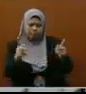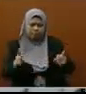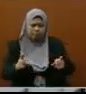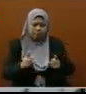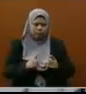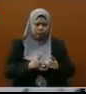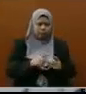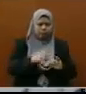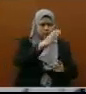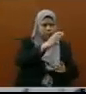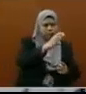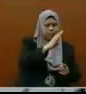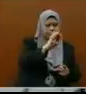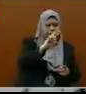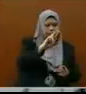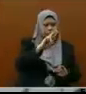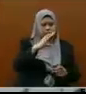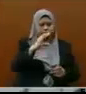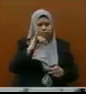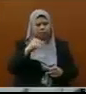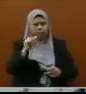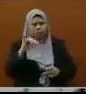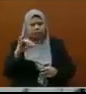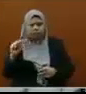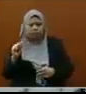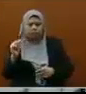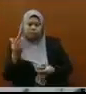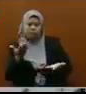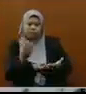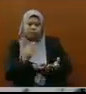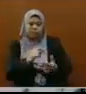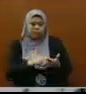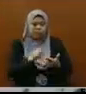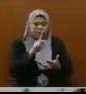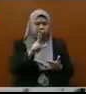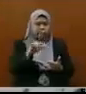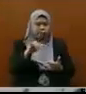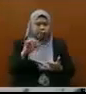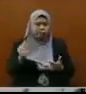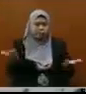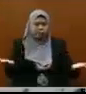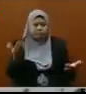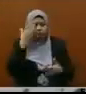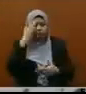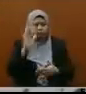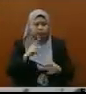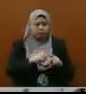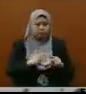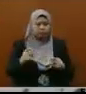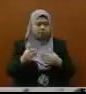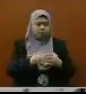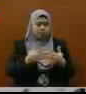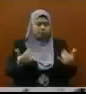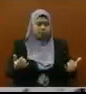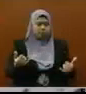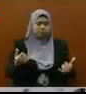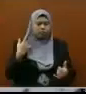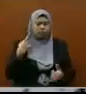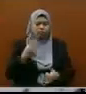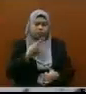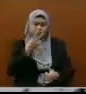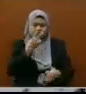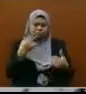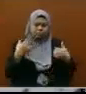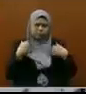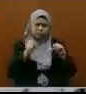Putrajaya, KLIA serta KLIA2. Dan setakat ini menyasarkan beberapa syarikat yang berminat